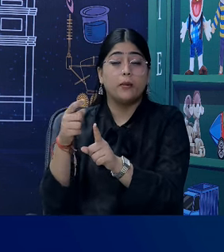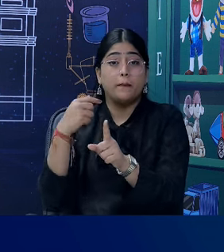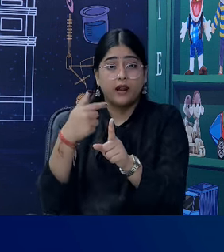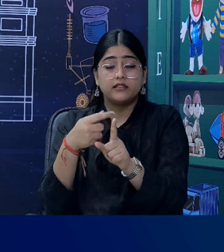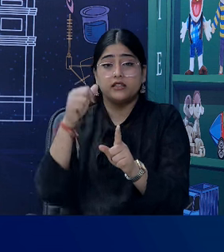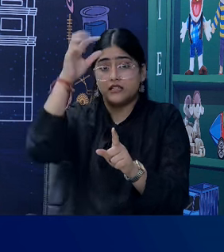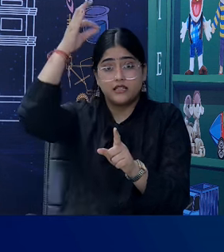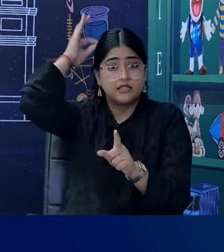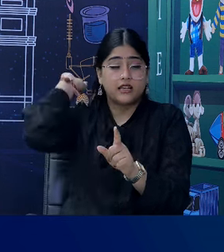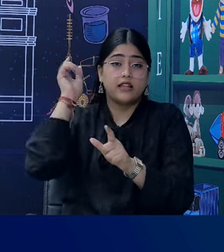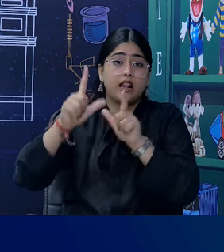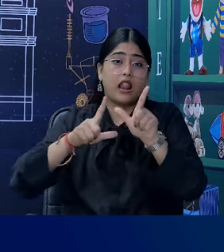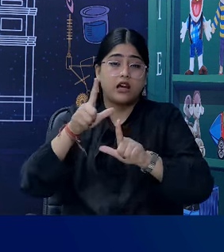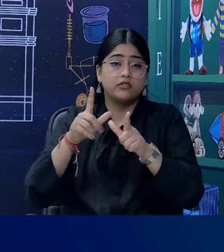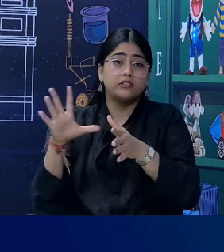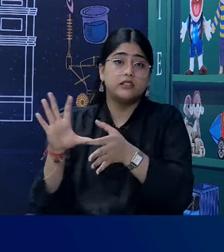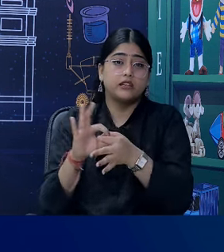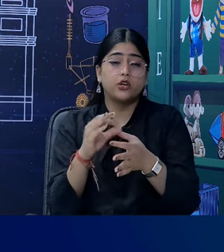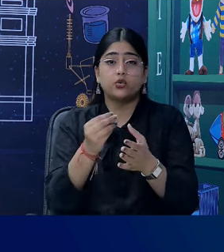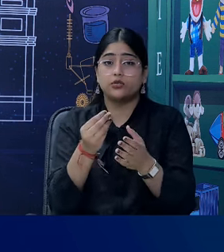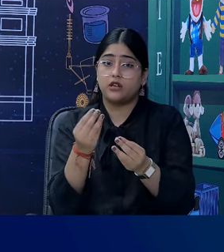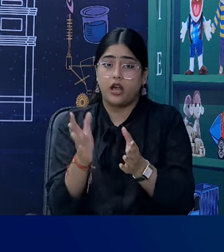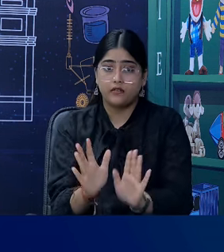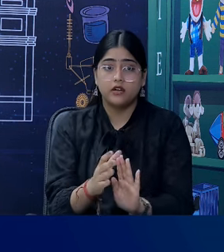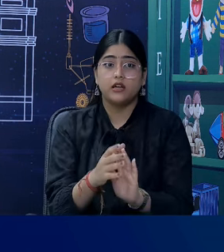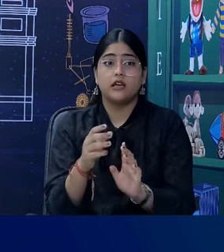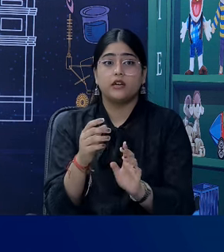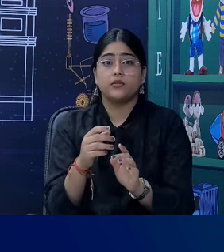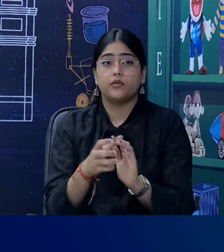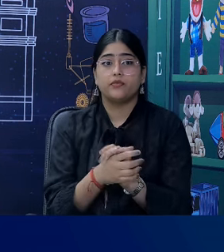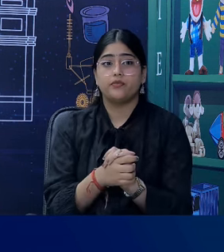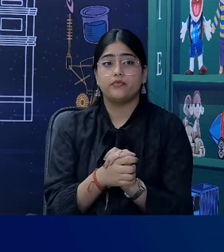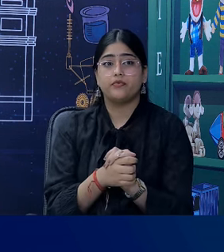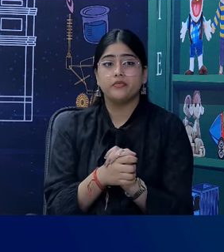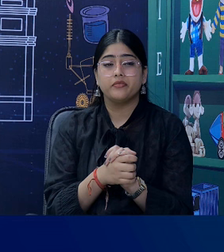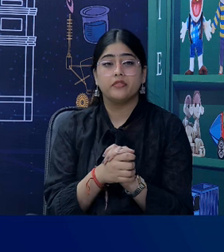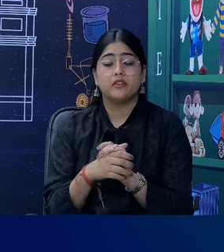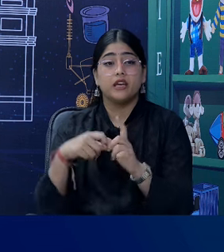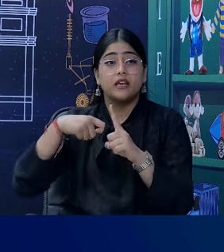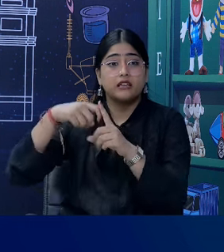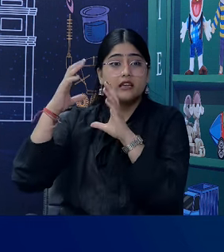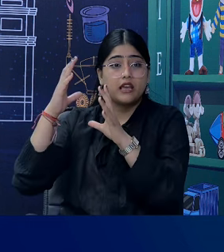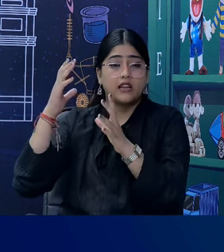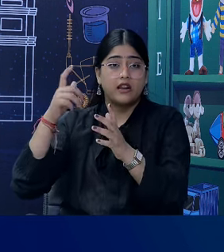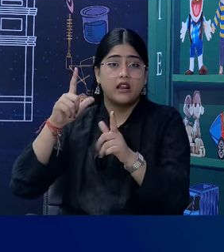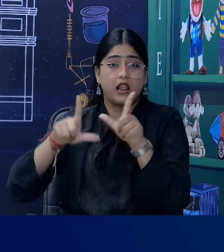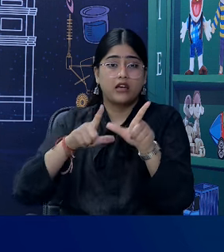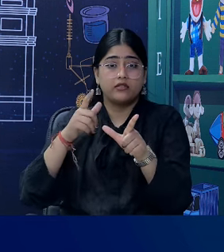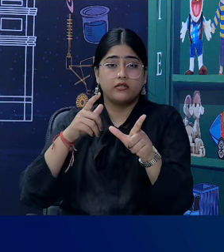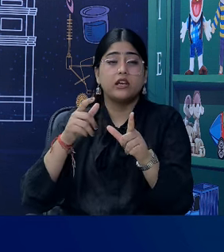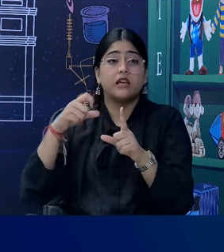लिया है केरल के जो मंदिर है या थिएटर है व वो जो है संस्कृत बड़े महाकाव्य है उस पर बेस्ड है